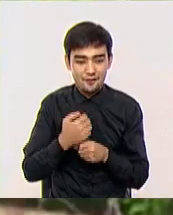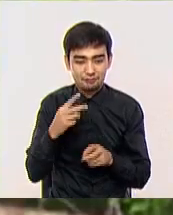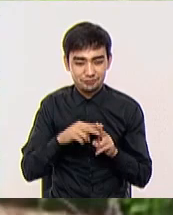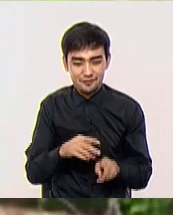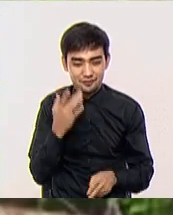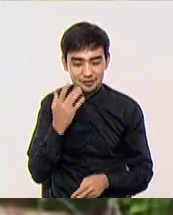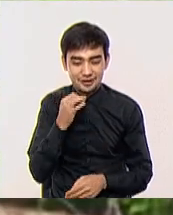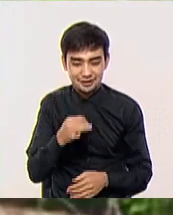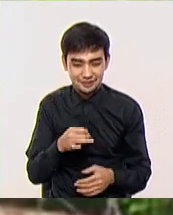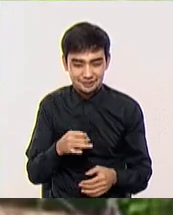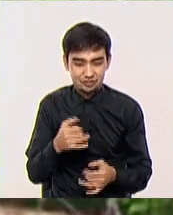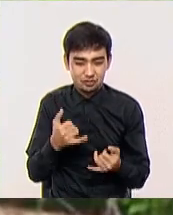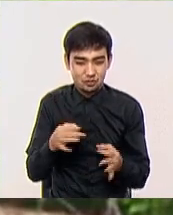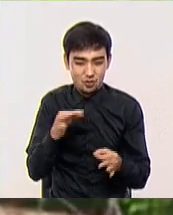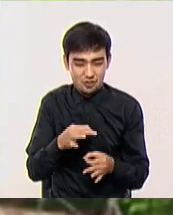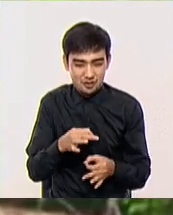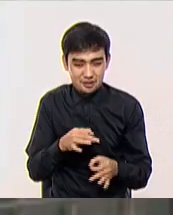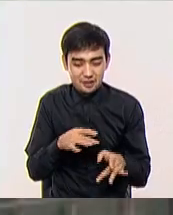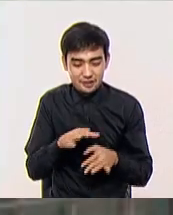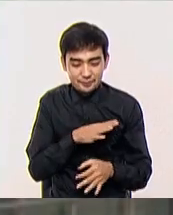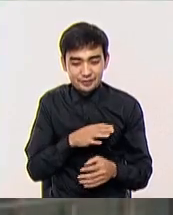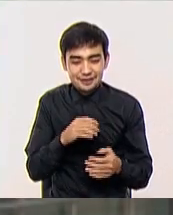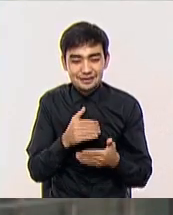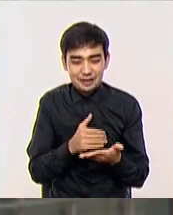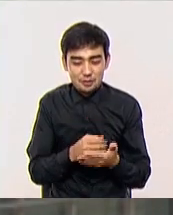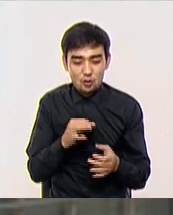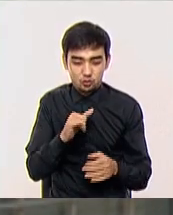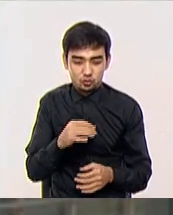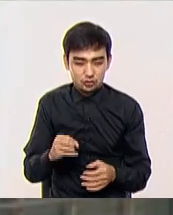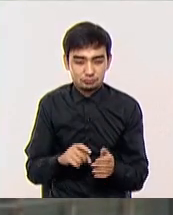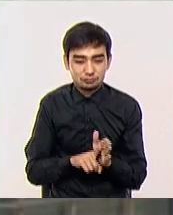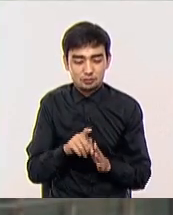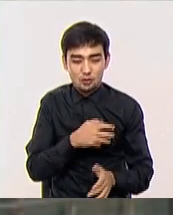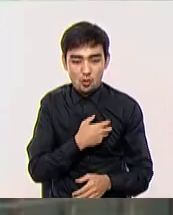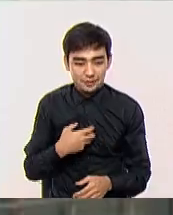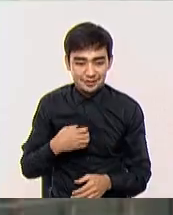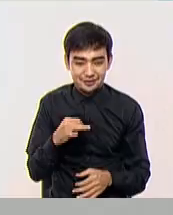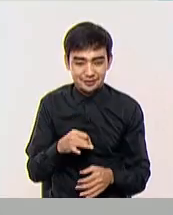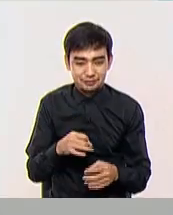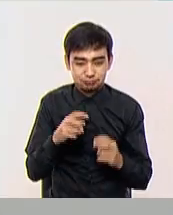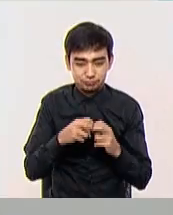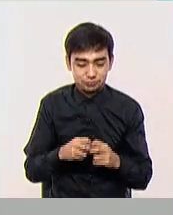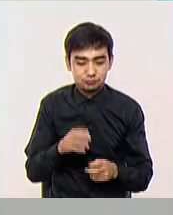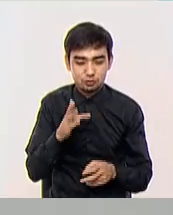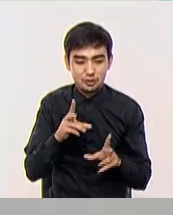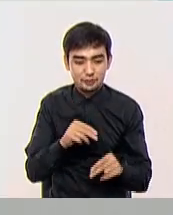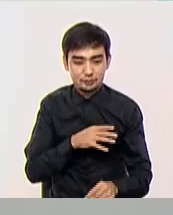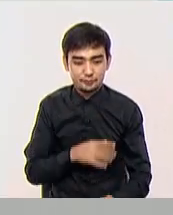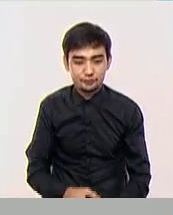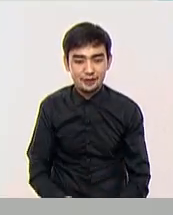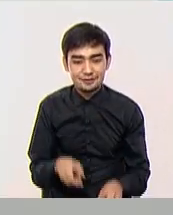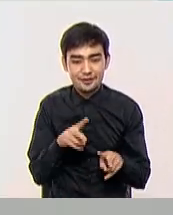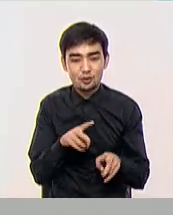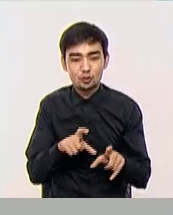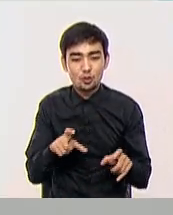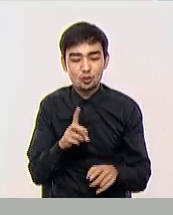свидетелю. В департаменте управления исполнительной системы уверяют, что уже назначили комиссию и обещают разобраться. В отношении свидетелей,